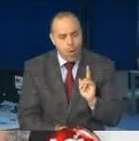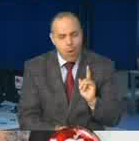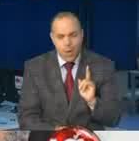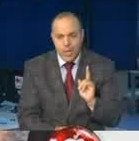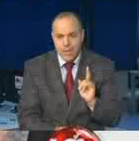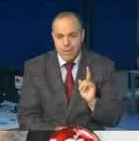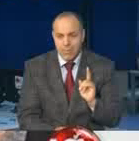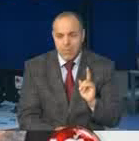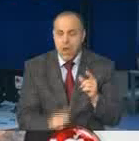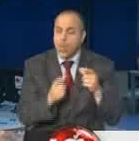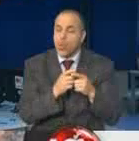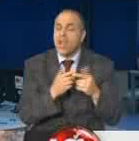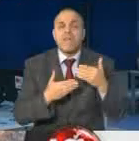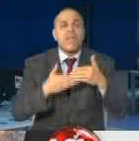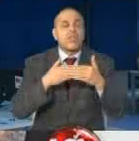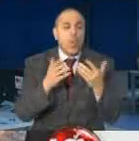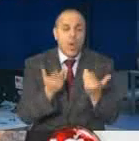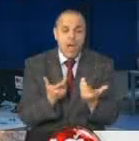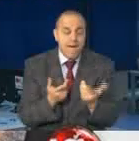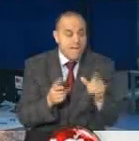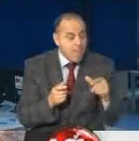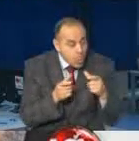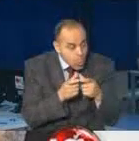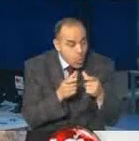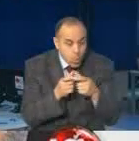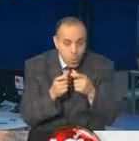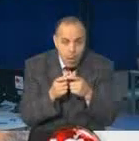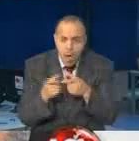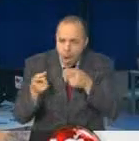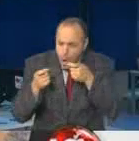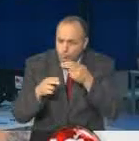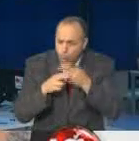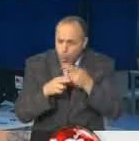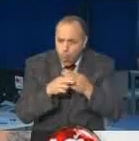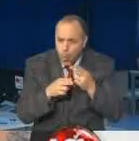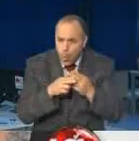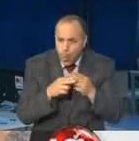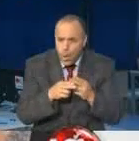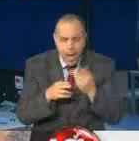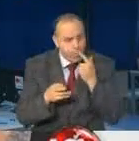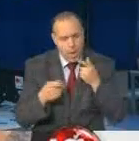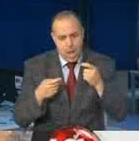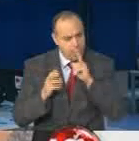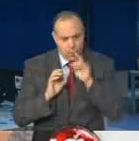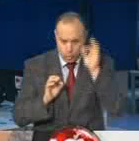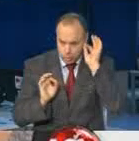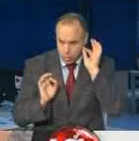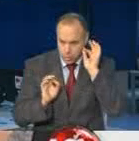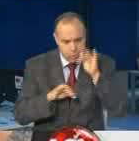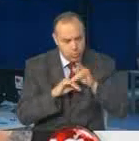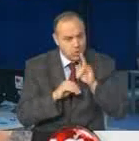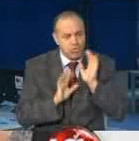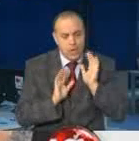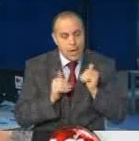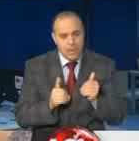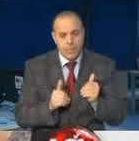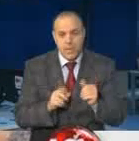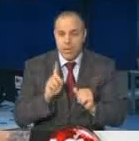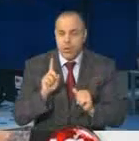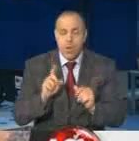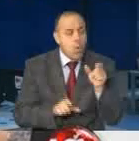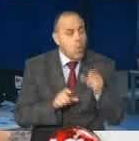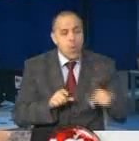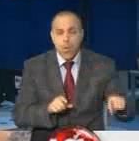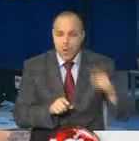ما الدول كيفاش تبنات؟ ثم دول تبنات بعد حروب أهلية، احنا ما دخلناش والحمد لله وما ناش باش نهرب قدرة ربي. لازم الناس